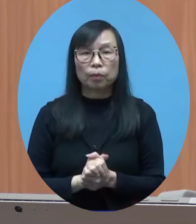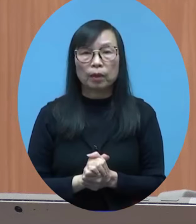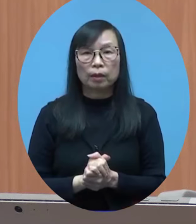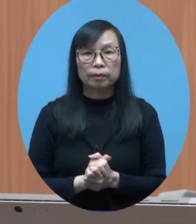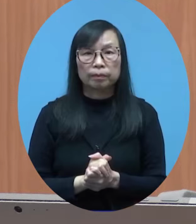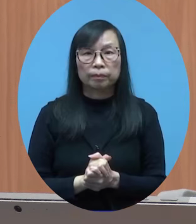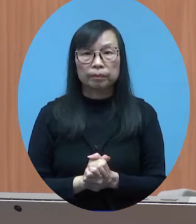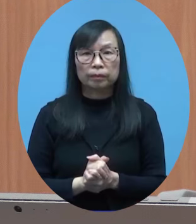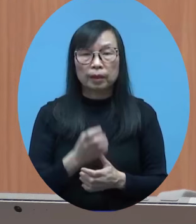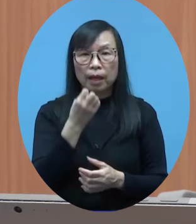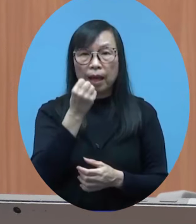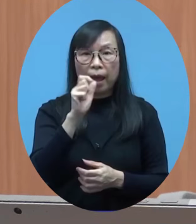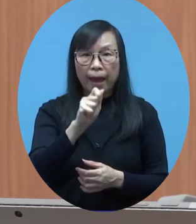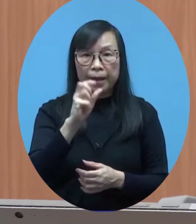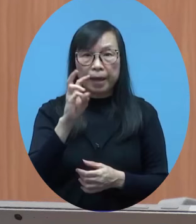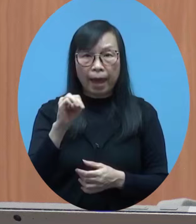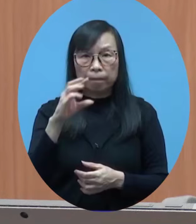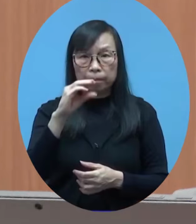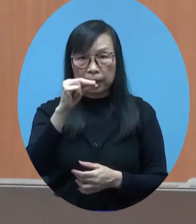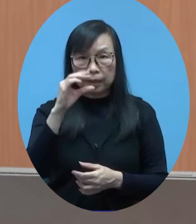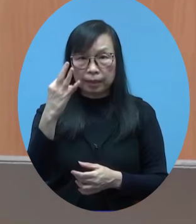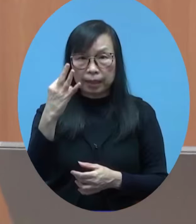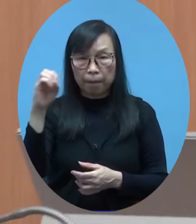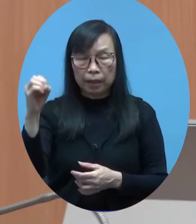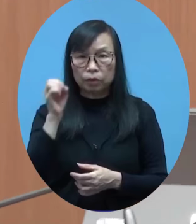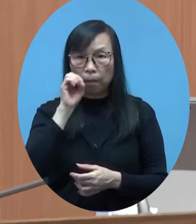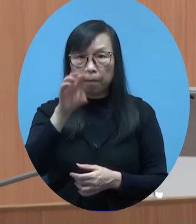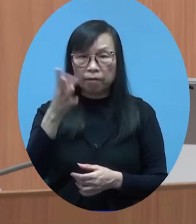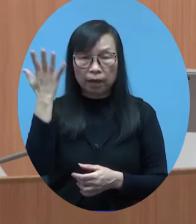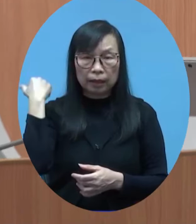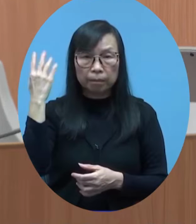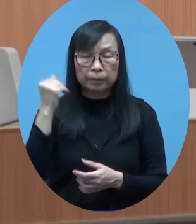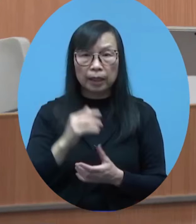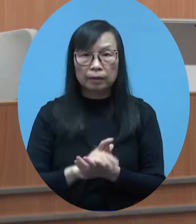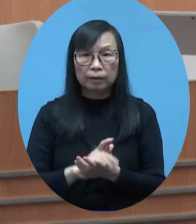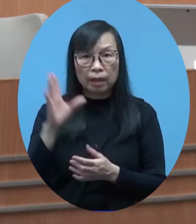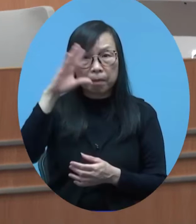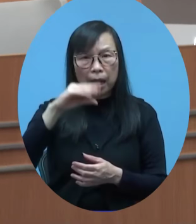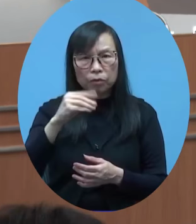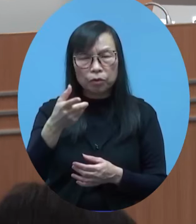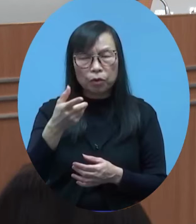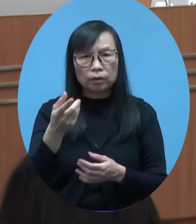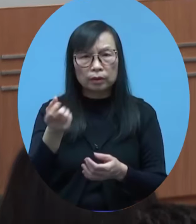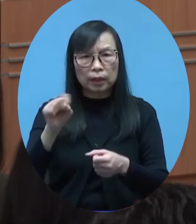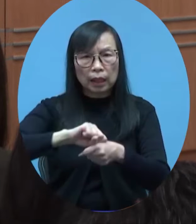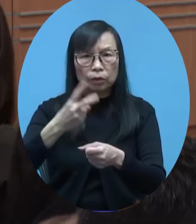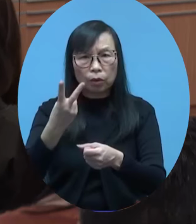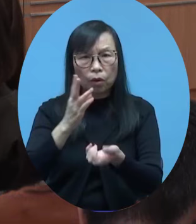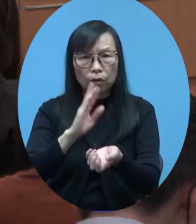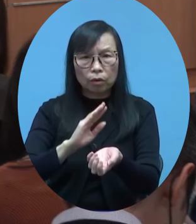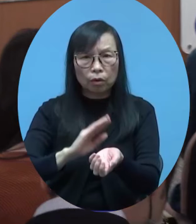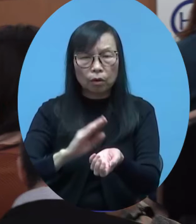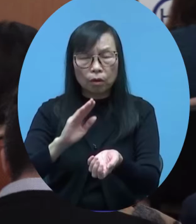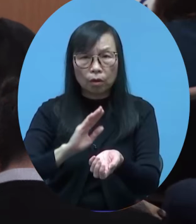Hello, AM 730. 想問翻，尋日咧睇翻表就夜晚就多咗兩個個案係列為源頭